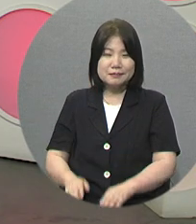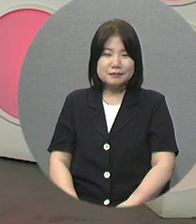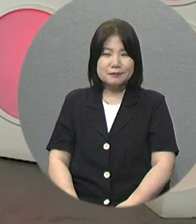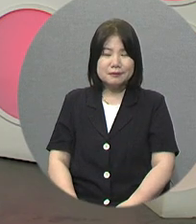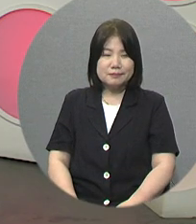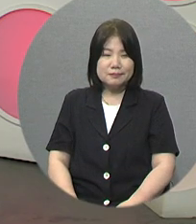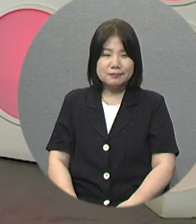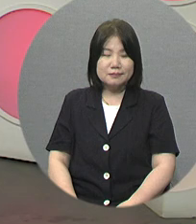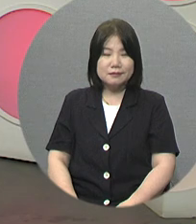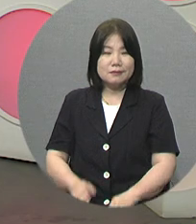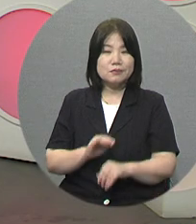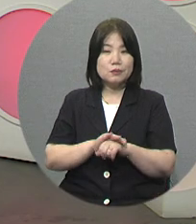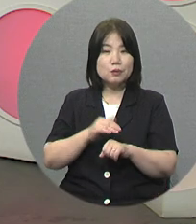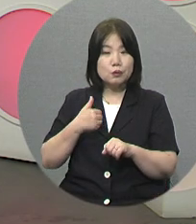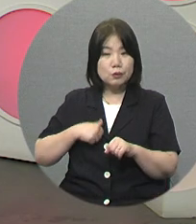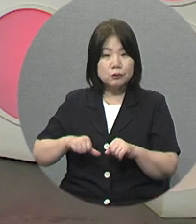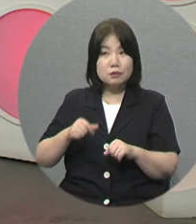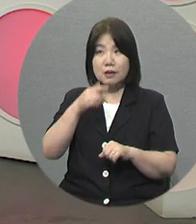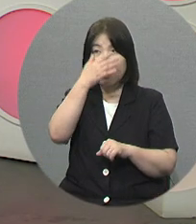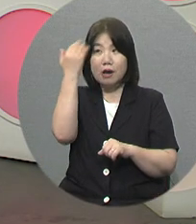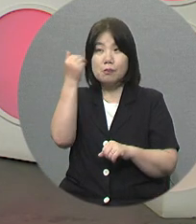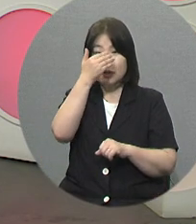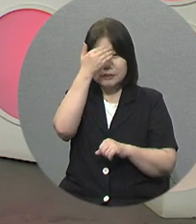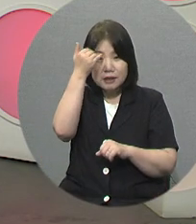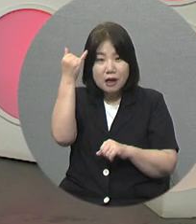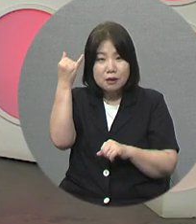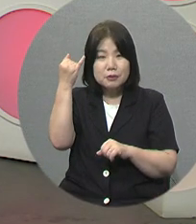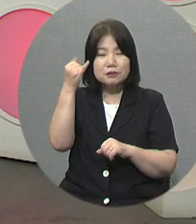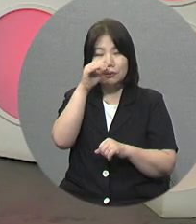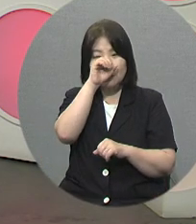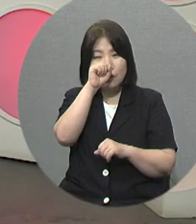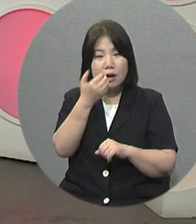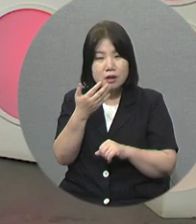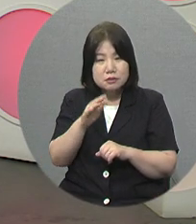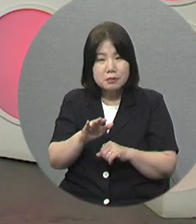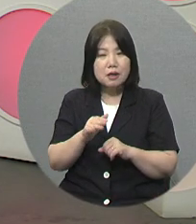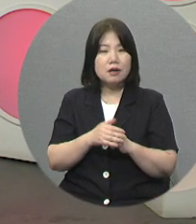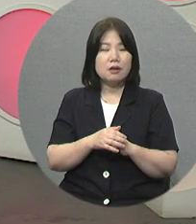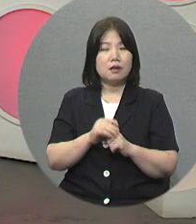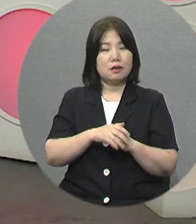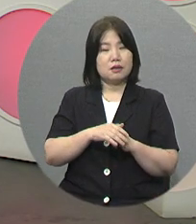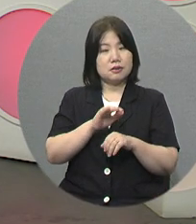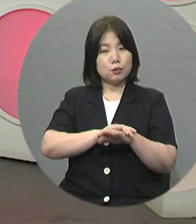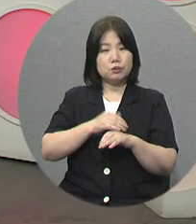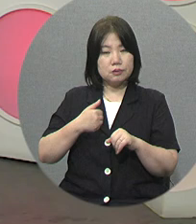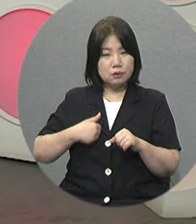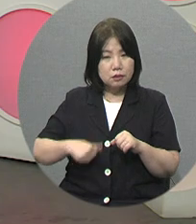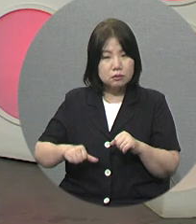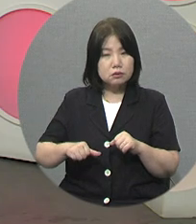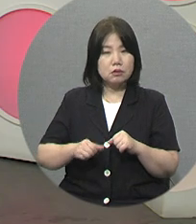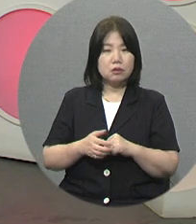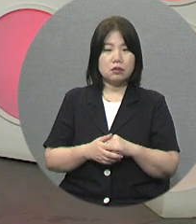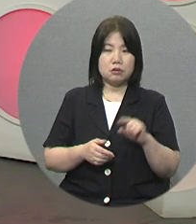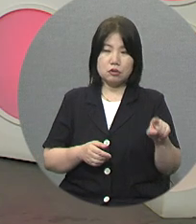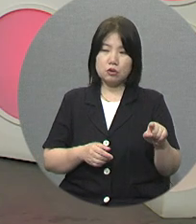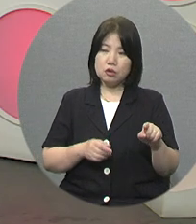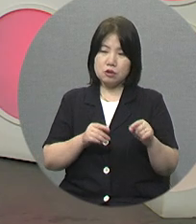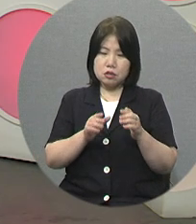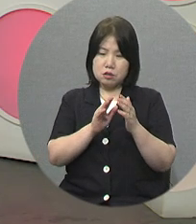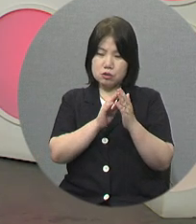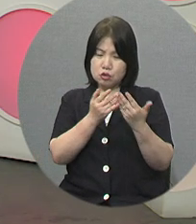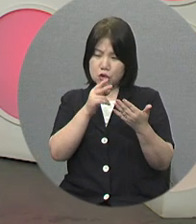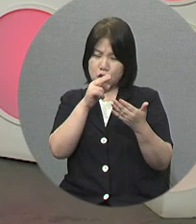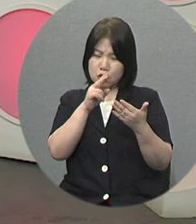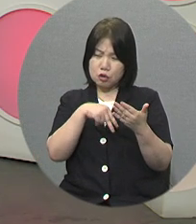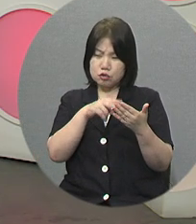이제 물론 뭐 손자들은 다 할머니, 할아버지 좋아하지만 어쨌든 그런 그 손자들도 이런 거 할머니가 책을 잘